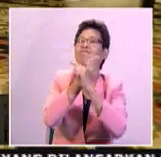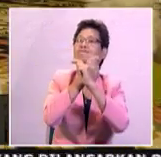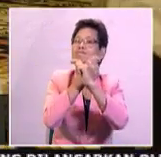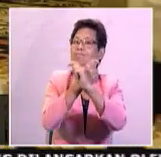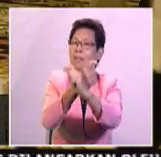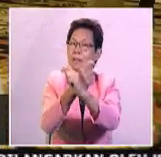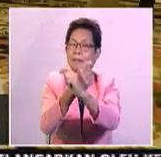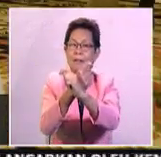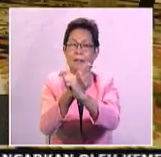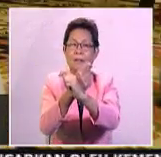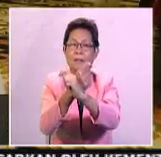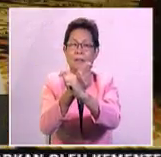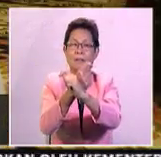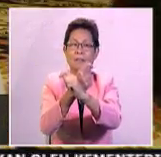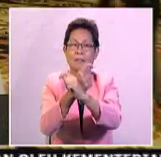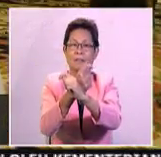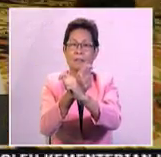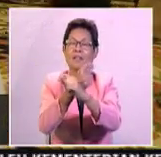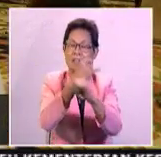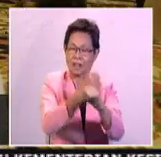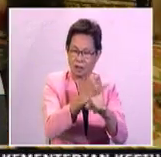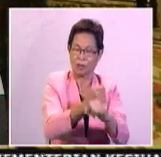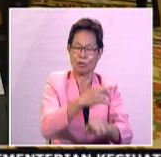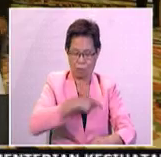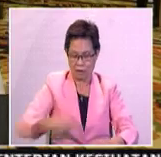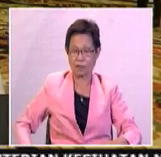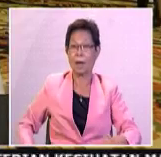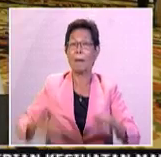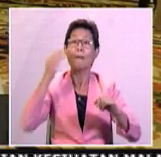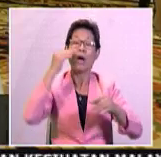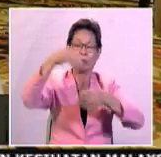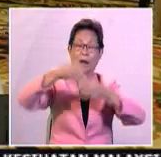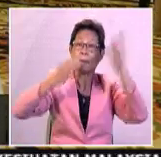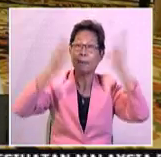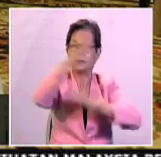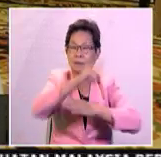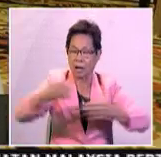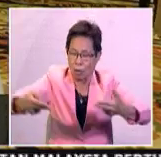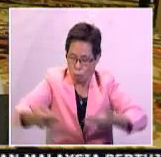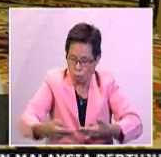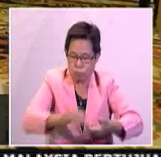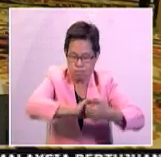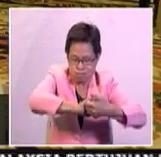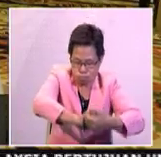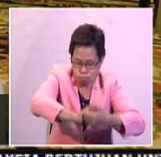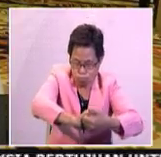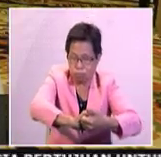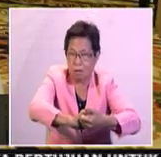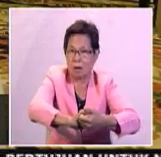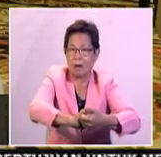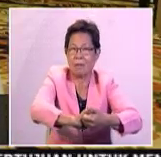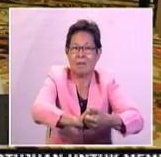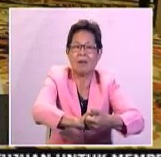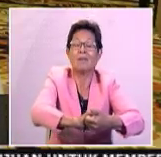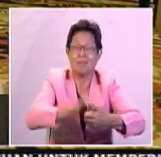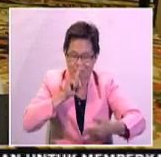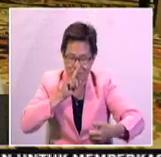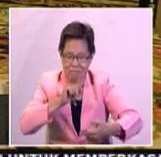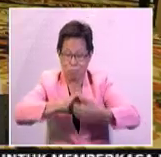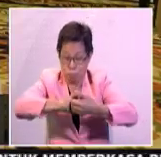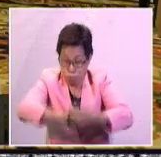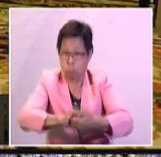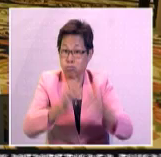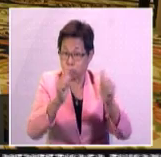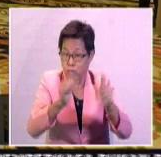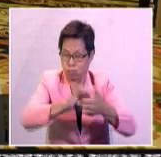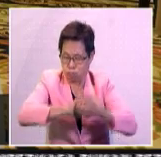mempertahankan institusi Raja-Raja Melayu dalam negara. Dan hubungan yang baik ini akan pastinya dapat